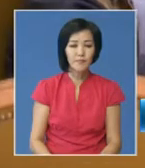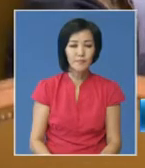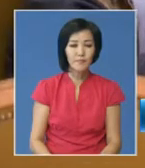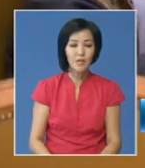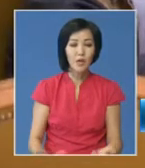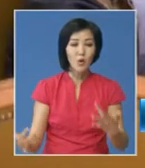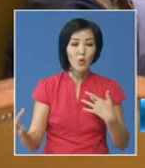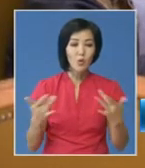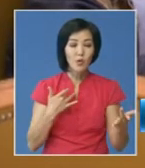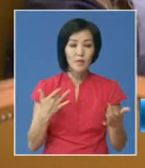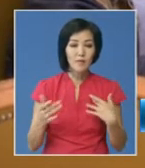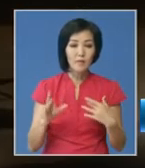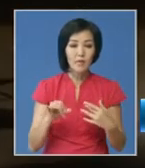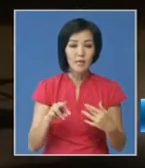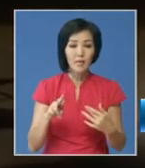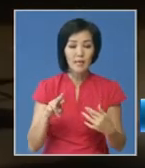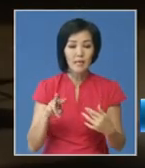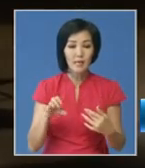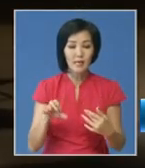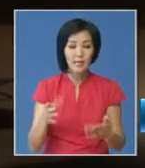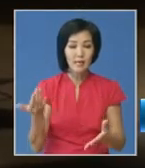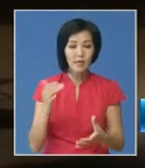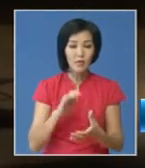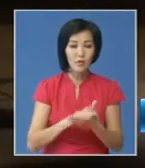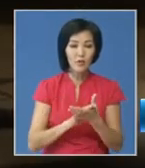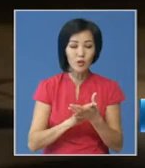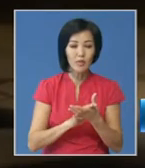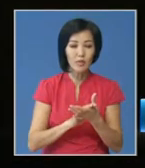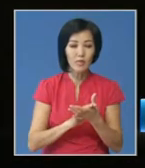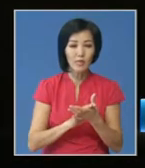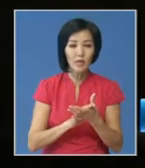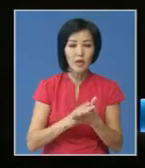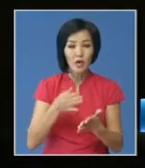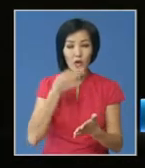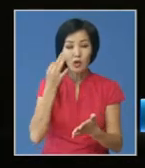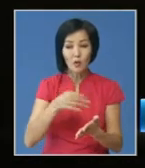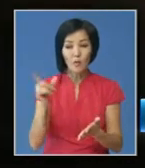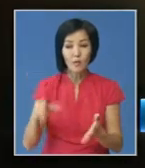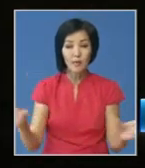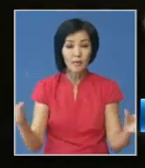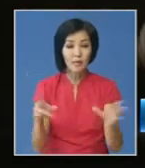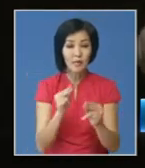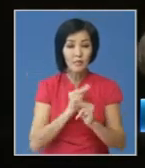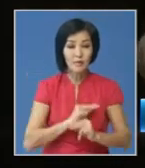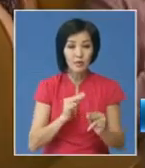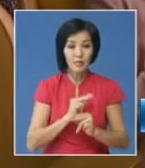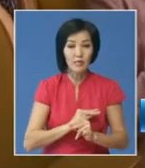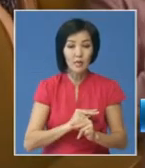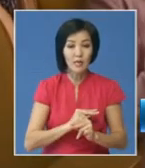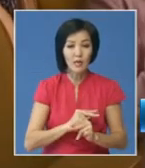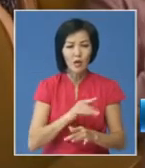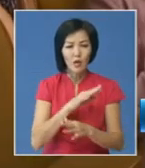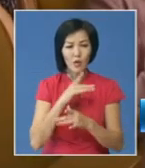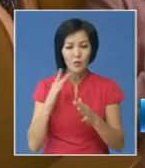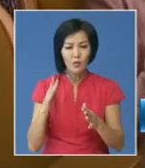Қойылымда «Ілияс» танушы Мұратбек Иманғазинов пен театр режиссері Назым Өтеулинова бірлесіп жазған. Көпшілік өміршең туынды деп баға